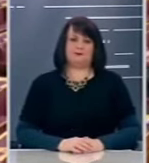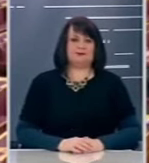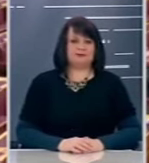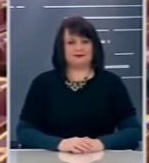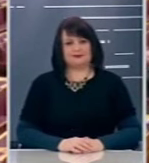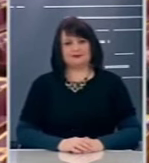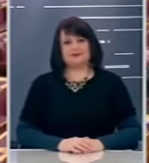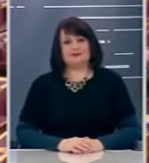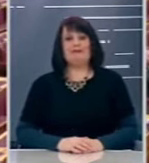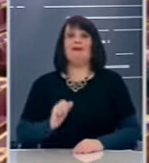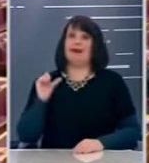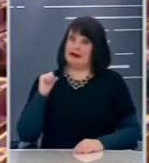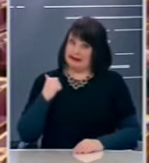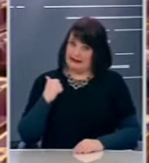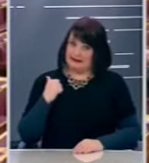Χθες λοιπόν,